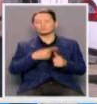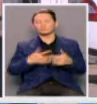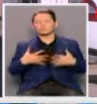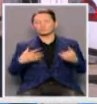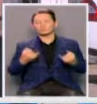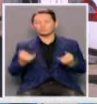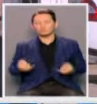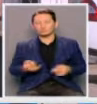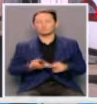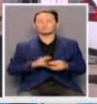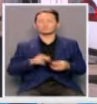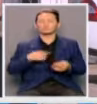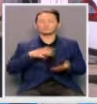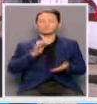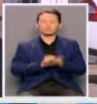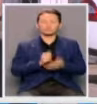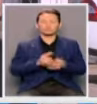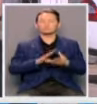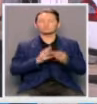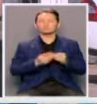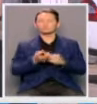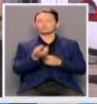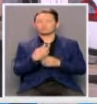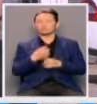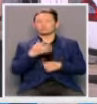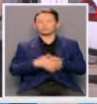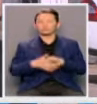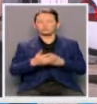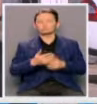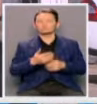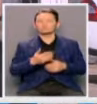здоровья, или в силу своей занятости, не может посетить наши центры персонального обслуживания.